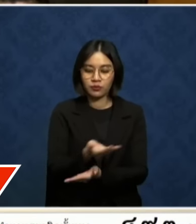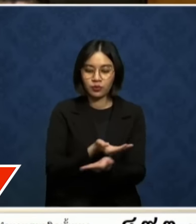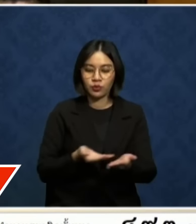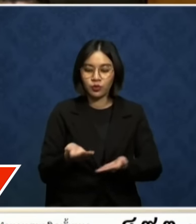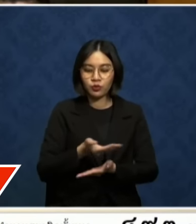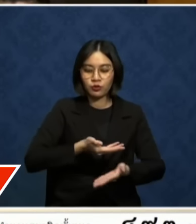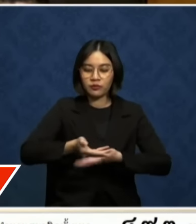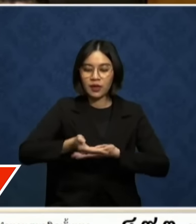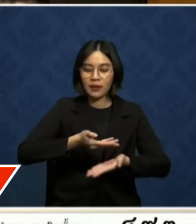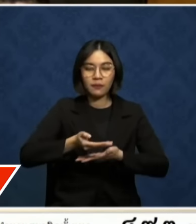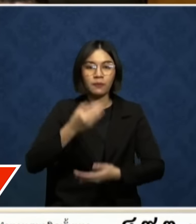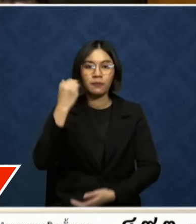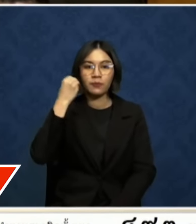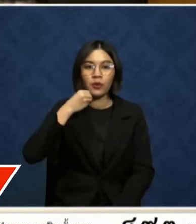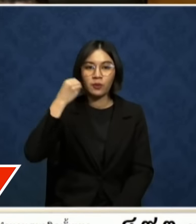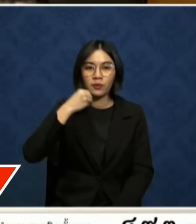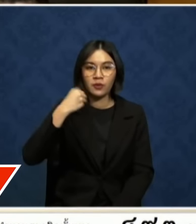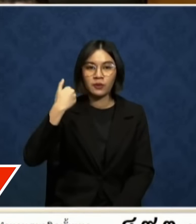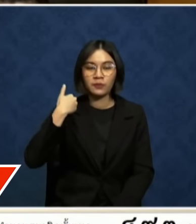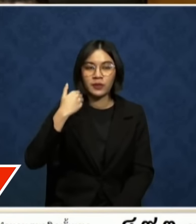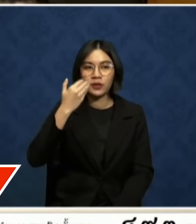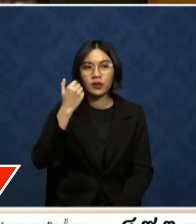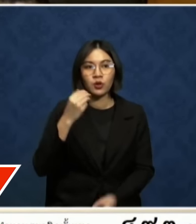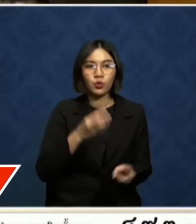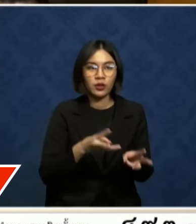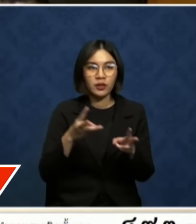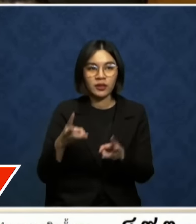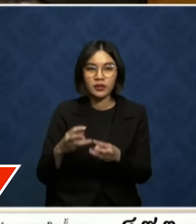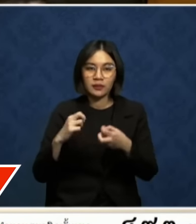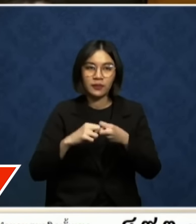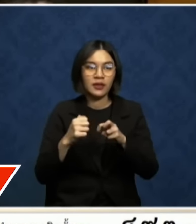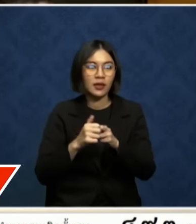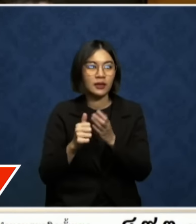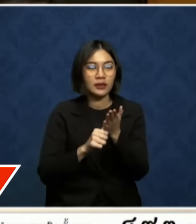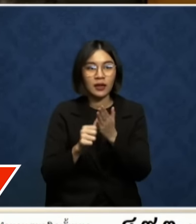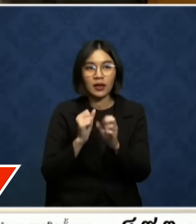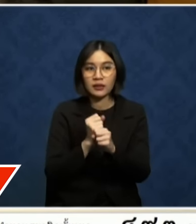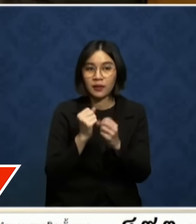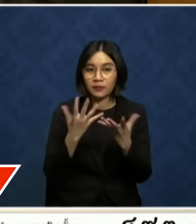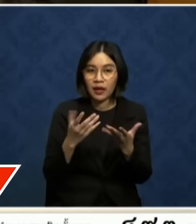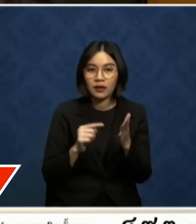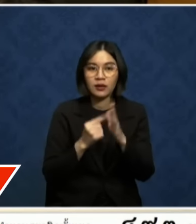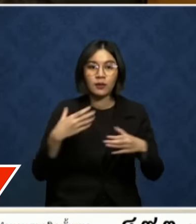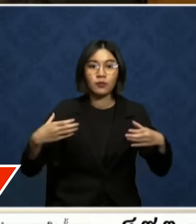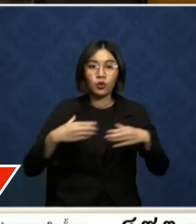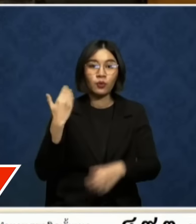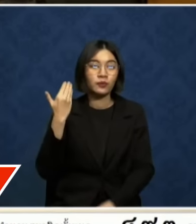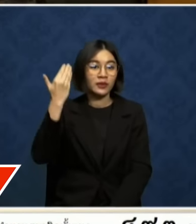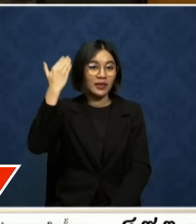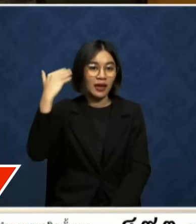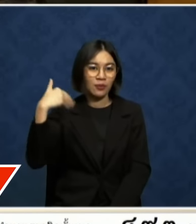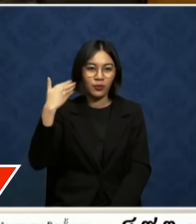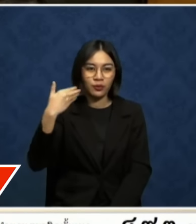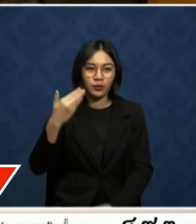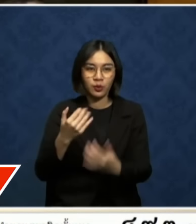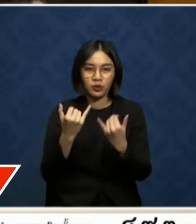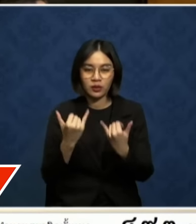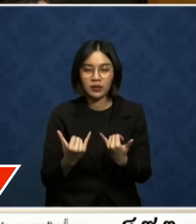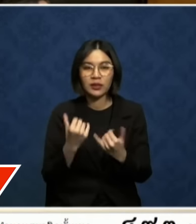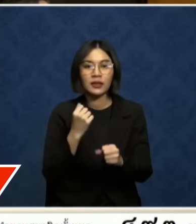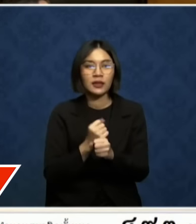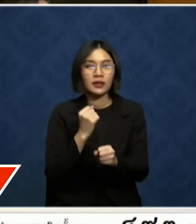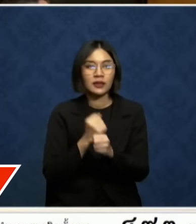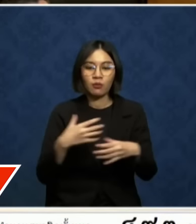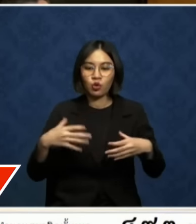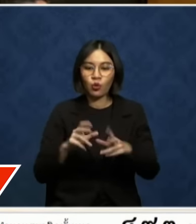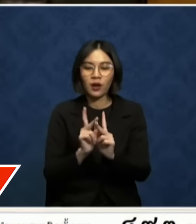ะครับหลายครั้งนะครับว่าจะมีแนวทางในการแก้ปัญหาอย่างไรตั้งแต่สภาชุดที่แล้วถึงชุดนี้แล้วก็ทำเข้าใจว่าทำโดยหลากหลายกร